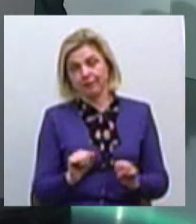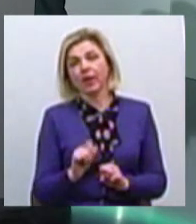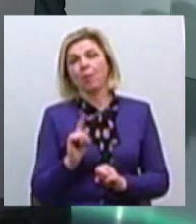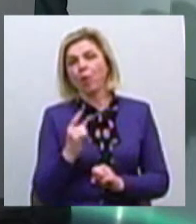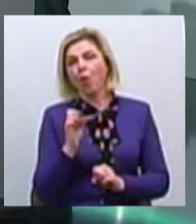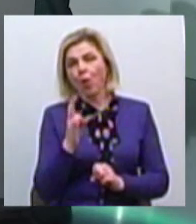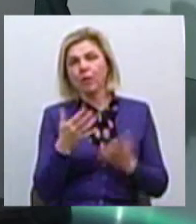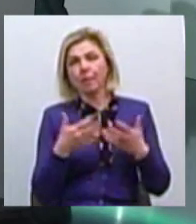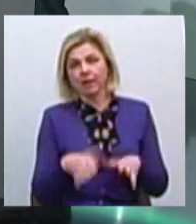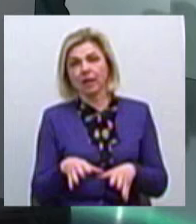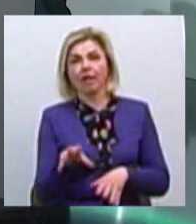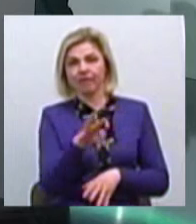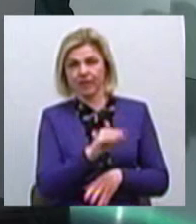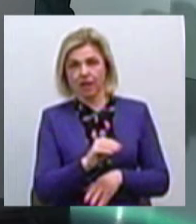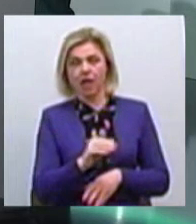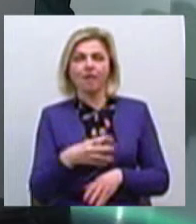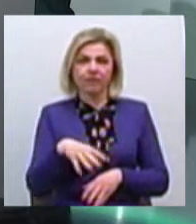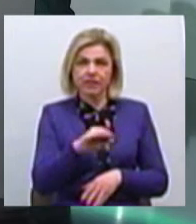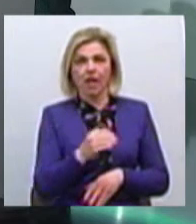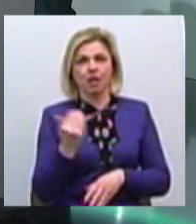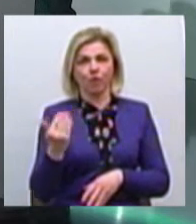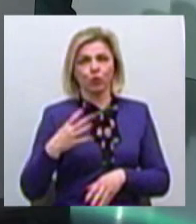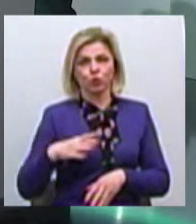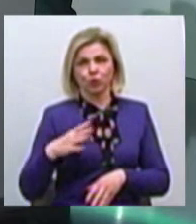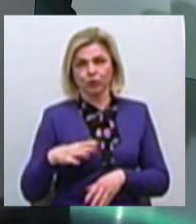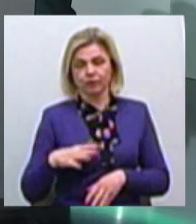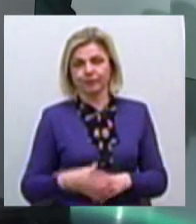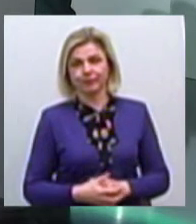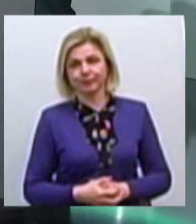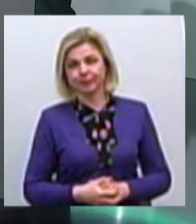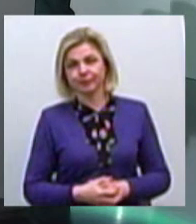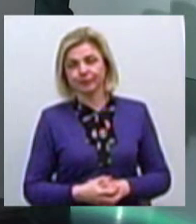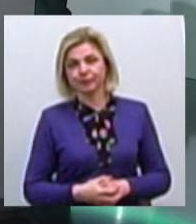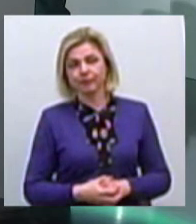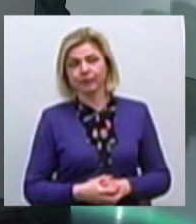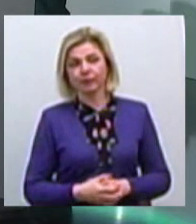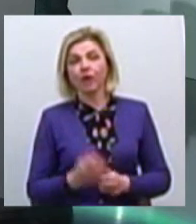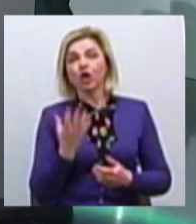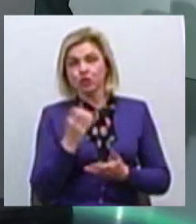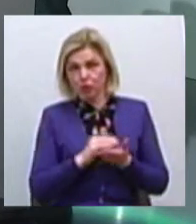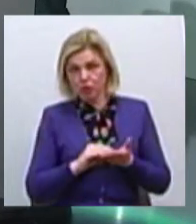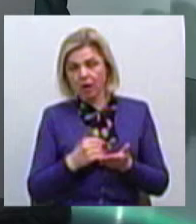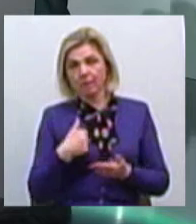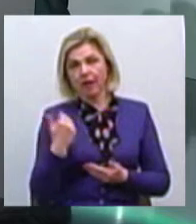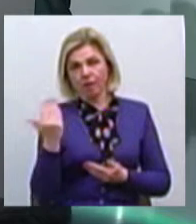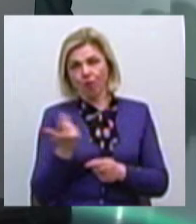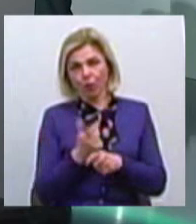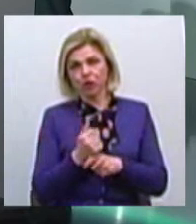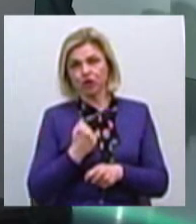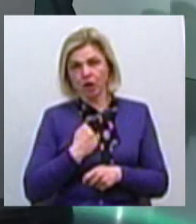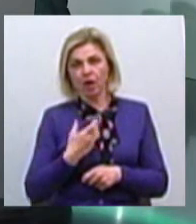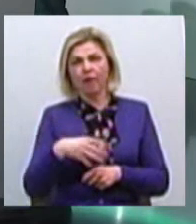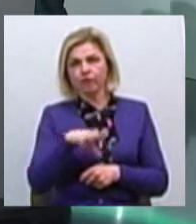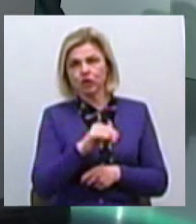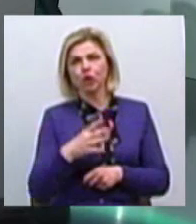потому что все от него ждут. И надо понимать, что мне же, еще раз говорю, мне его очень жаль, потому что все ждут